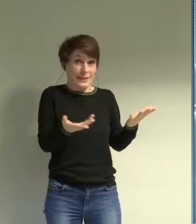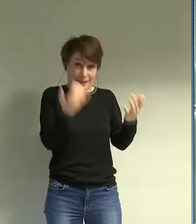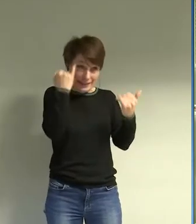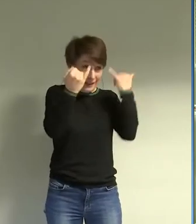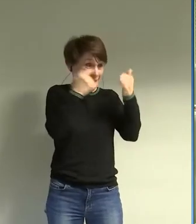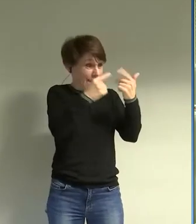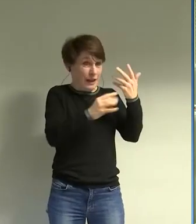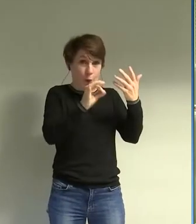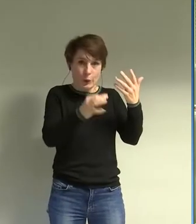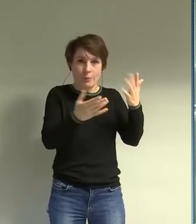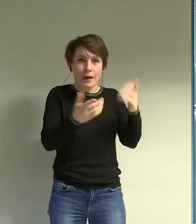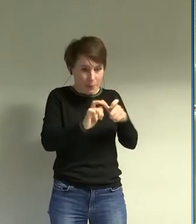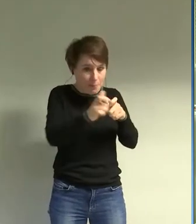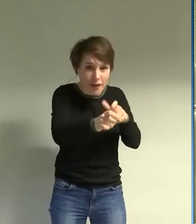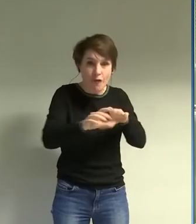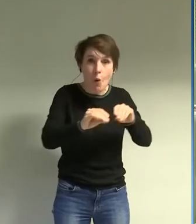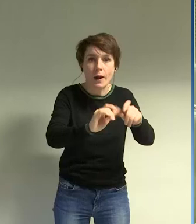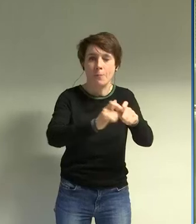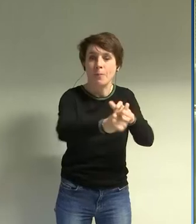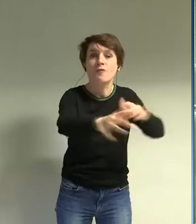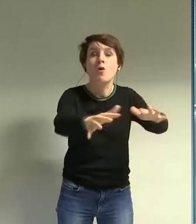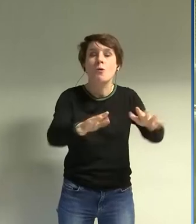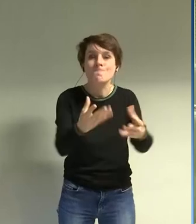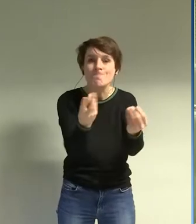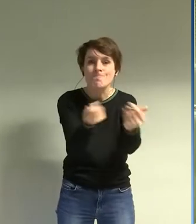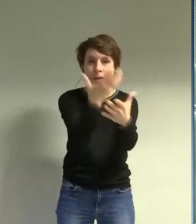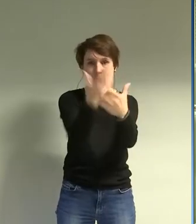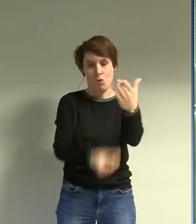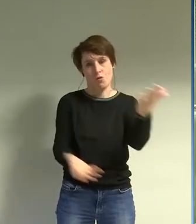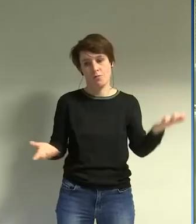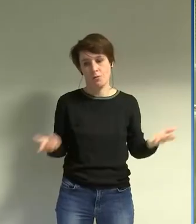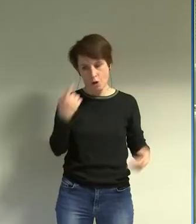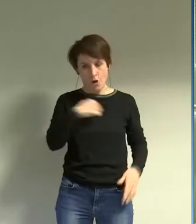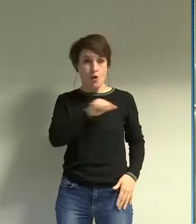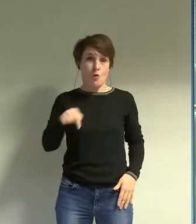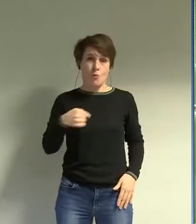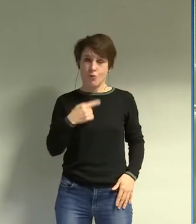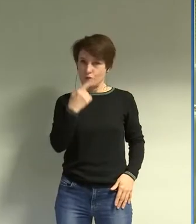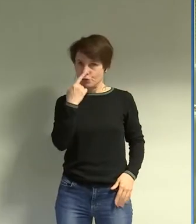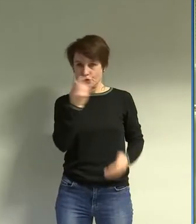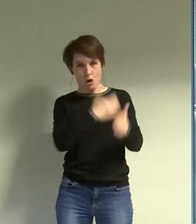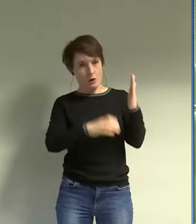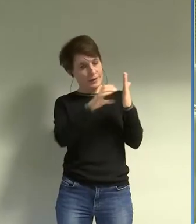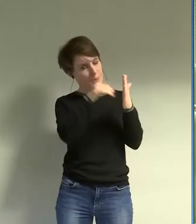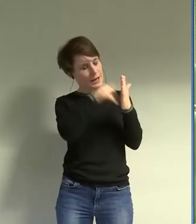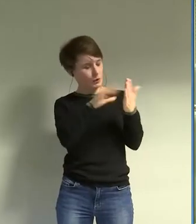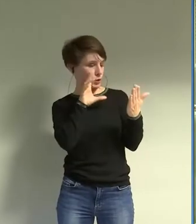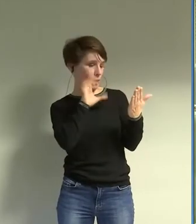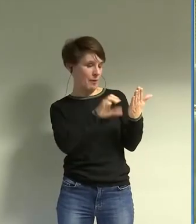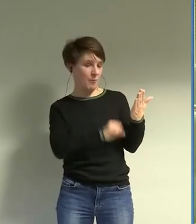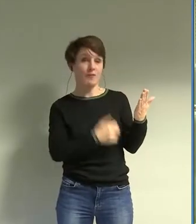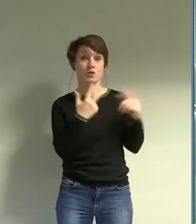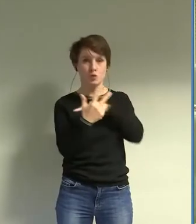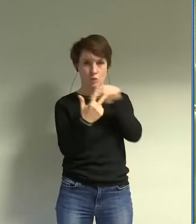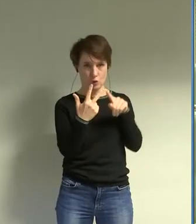aval il me semble trois éléments saillants pour nous dans ce que ressent cette délibération première chose c'est concernant